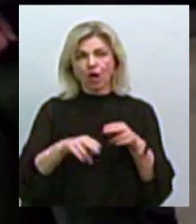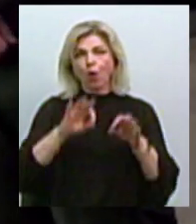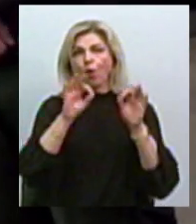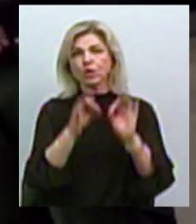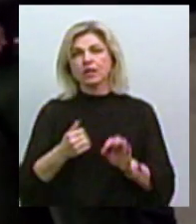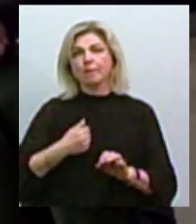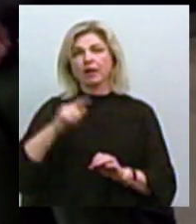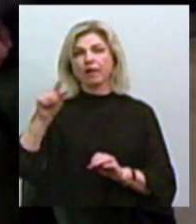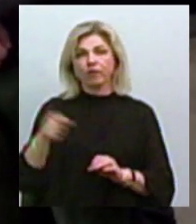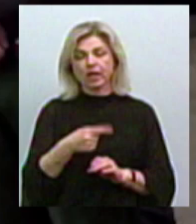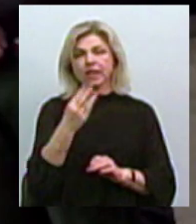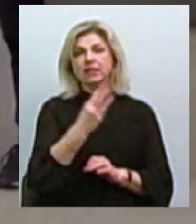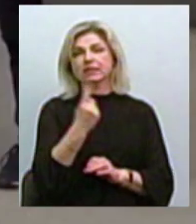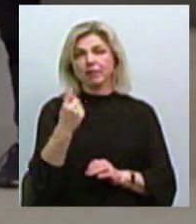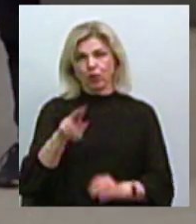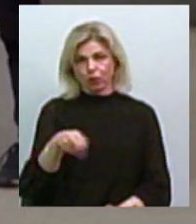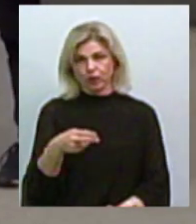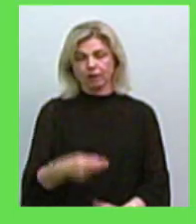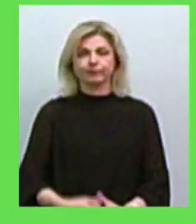кампанія 31 грудня.